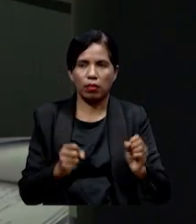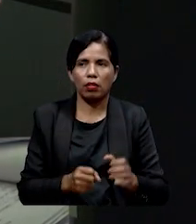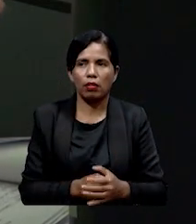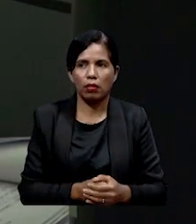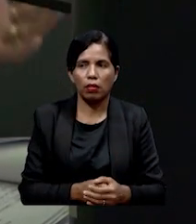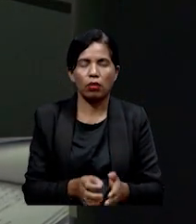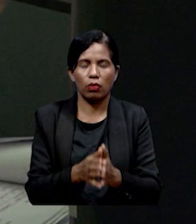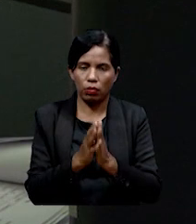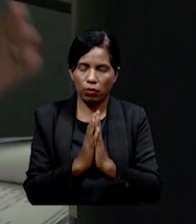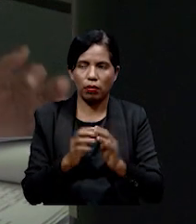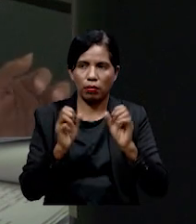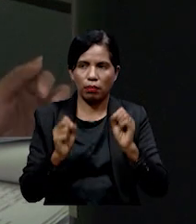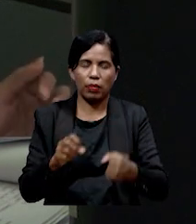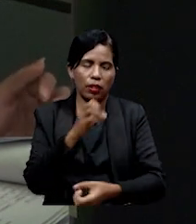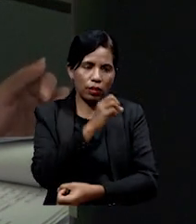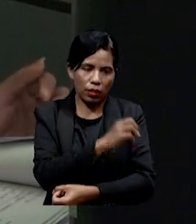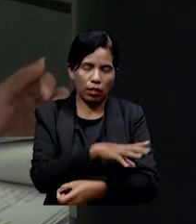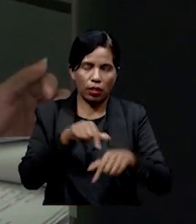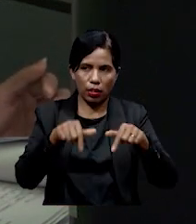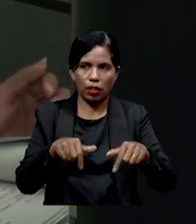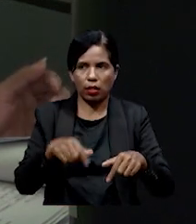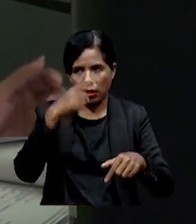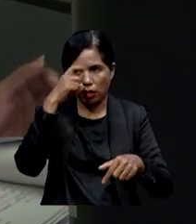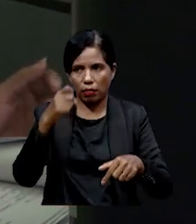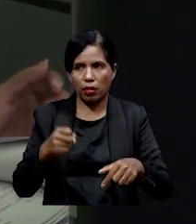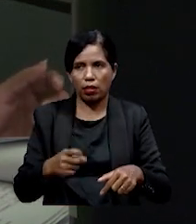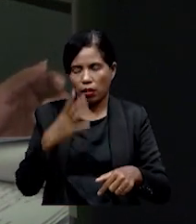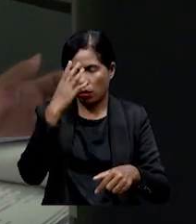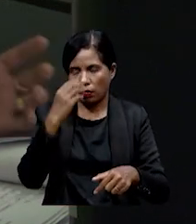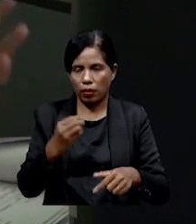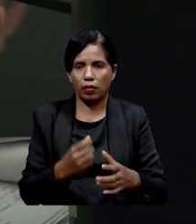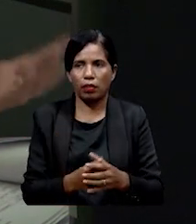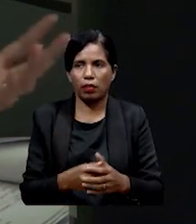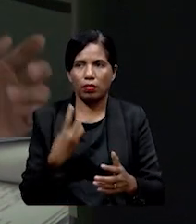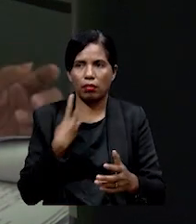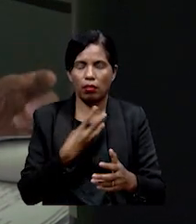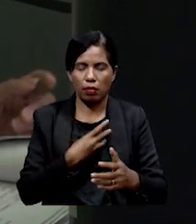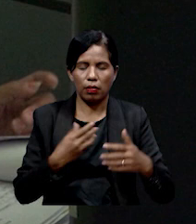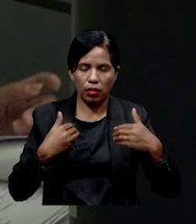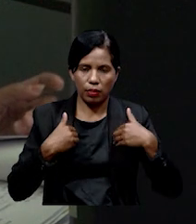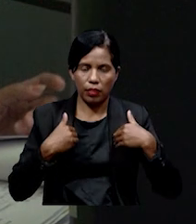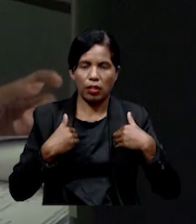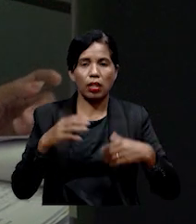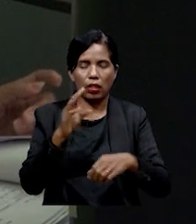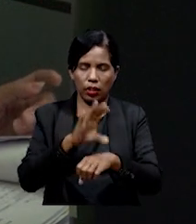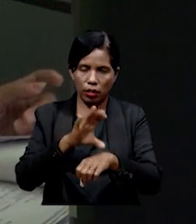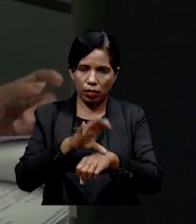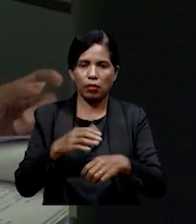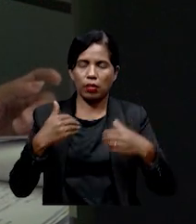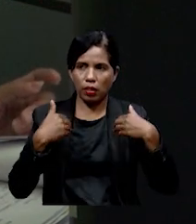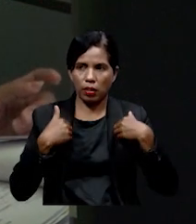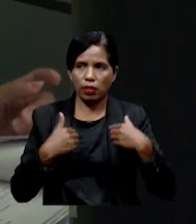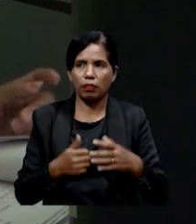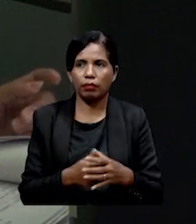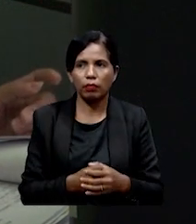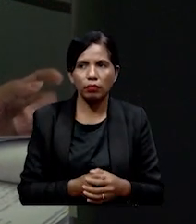husu karik bele bele sarani hene tamba iha ne mos nia mos baisa hela dalti hene anta amne amu kapela mos iha amin ya kapela